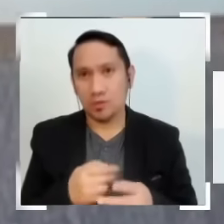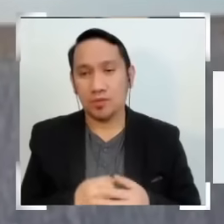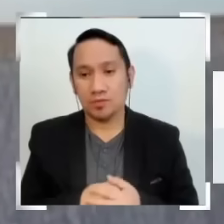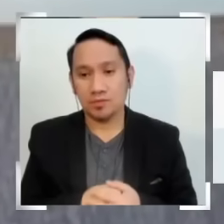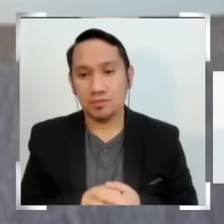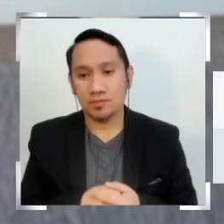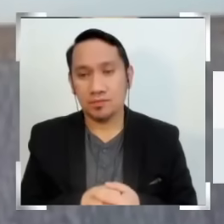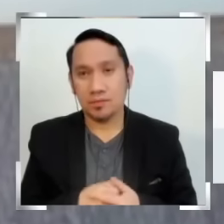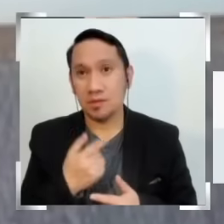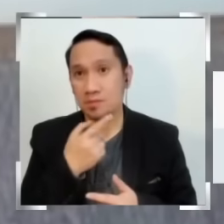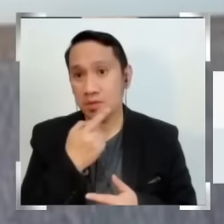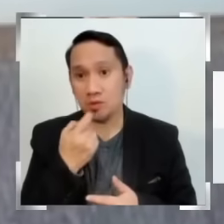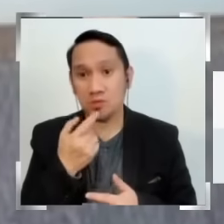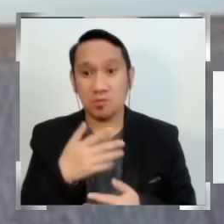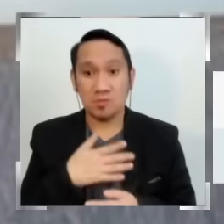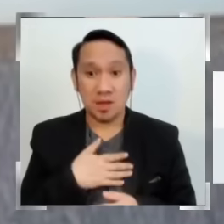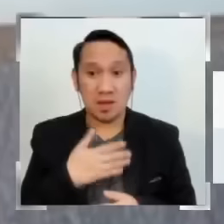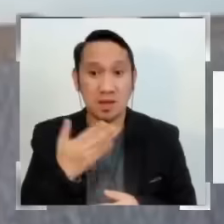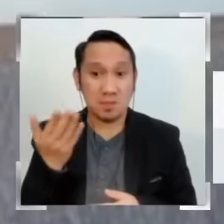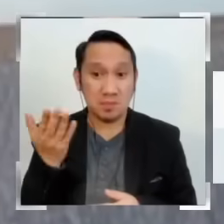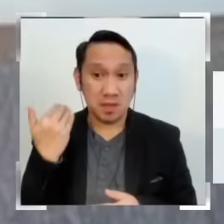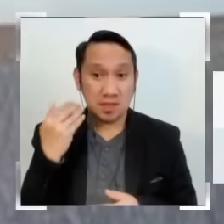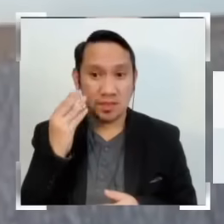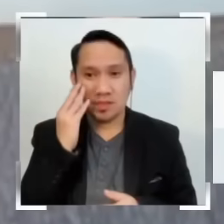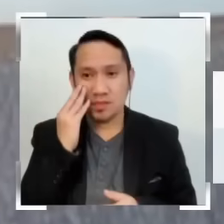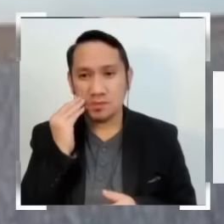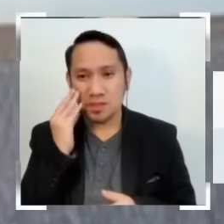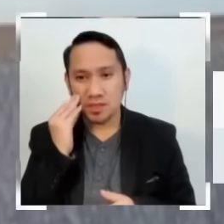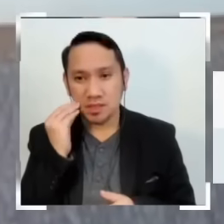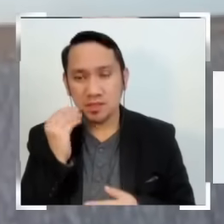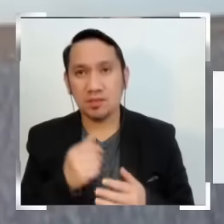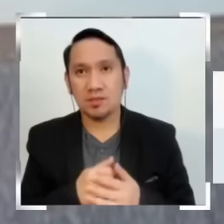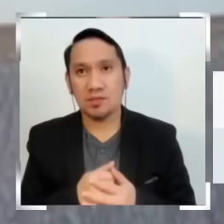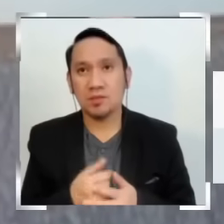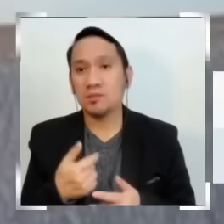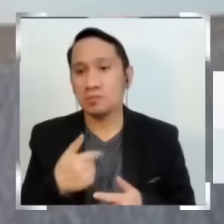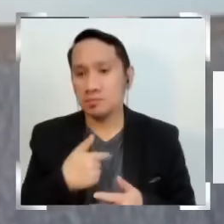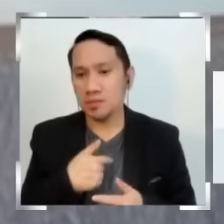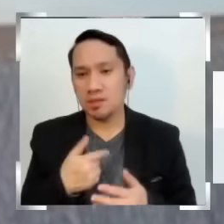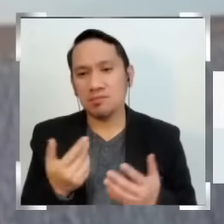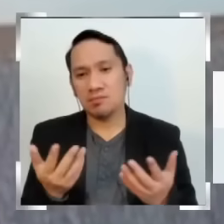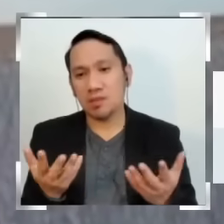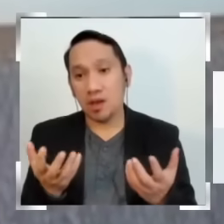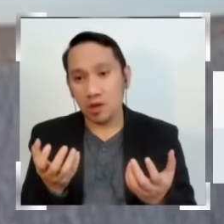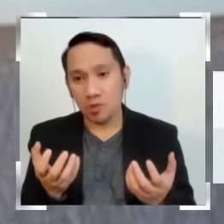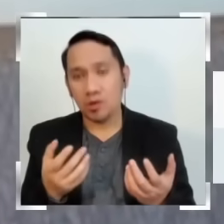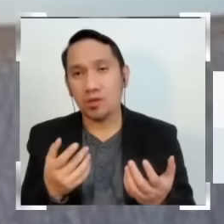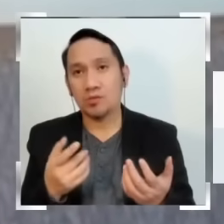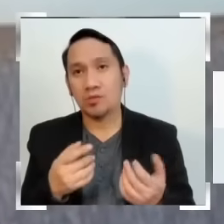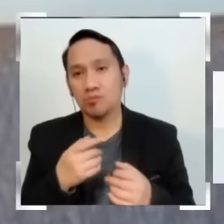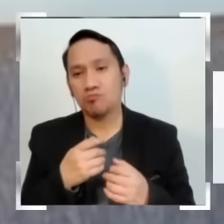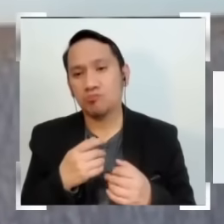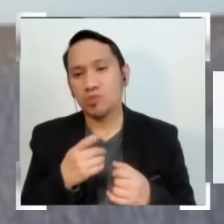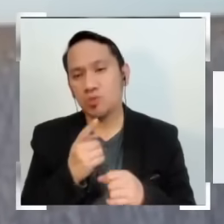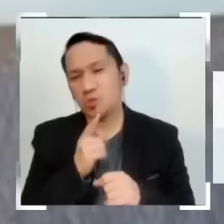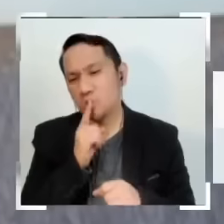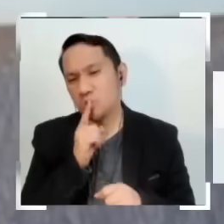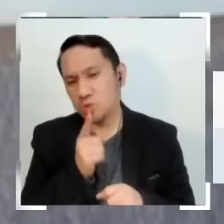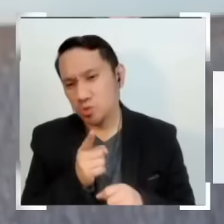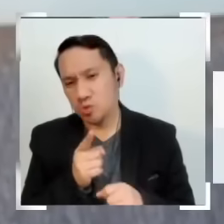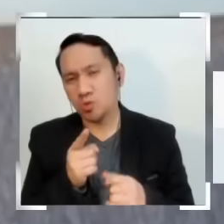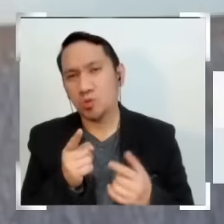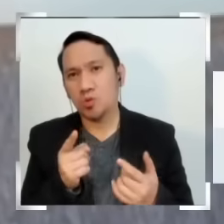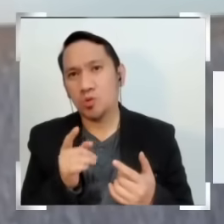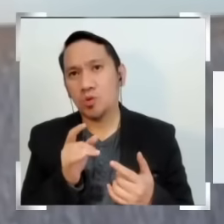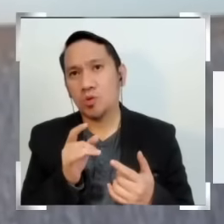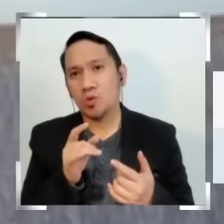past experience, syempre gusto kong masiguro muna kung saan siya pupunta